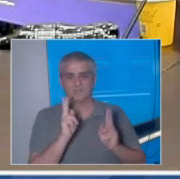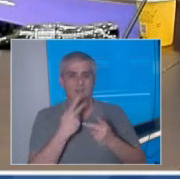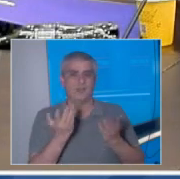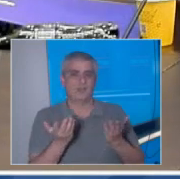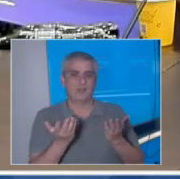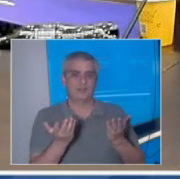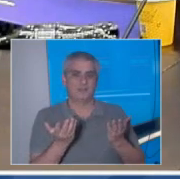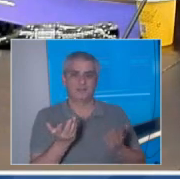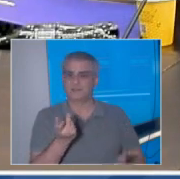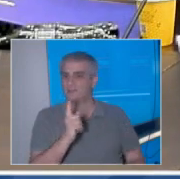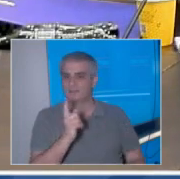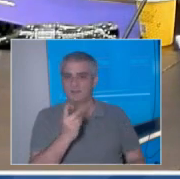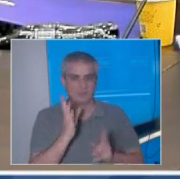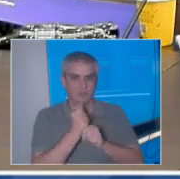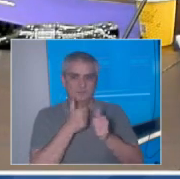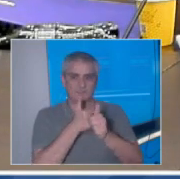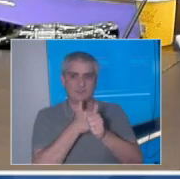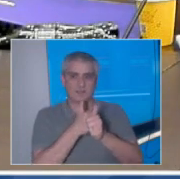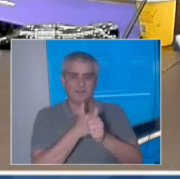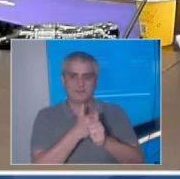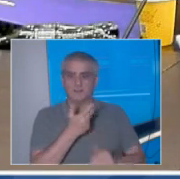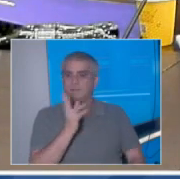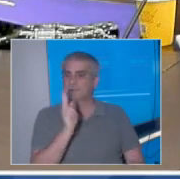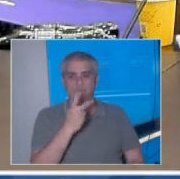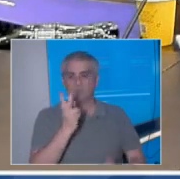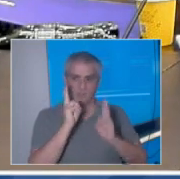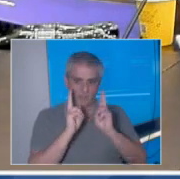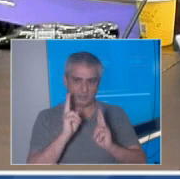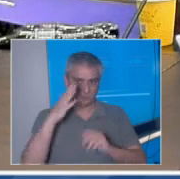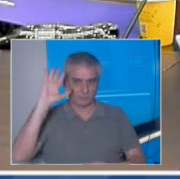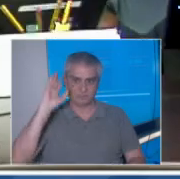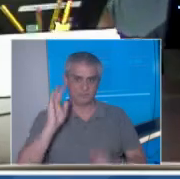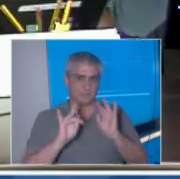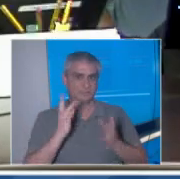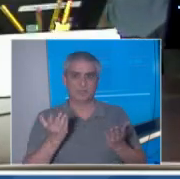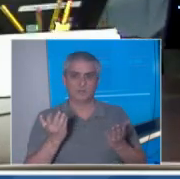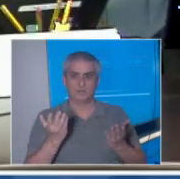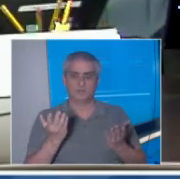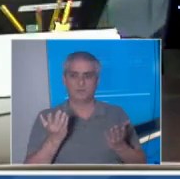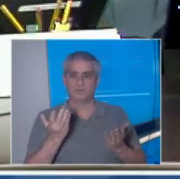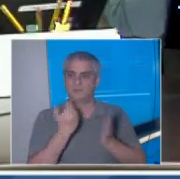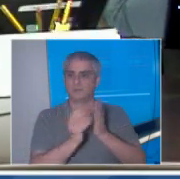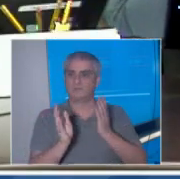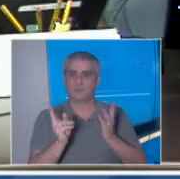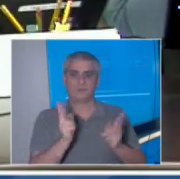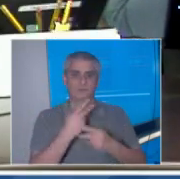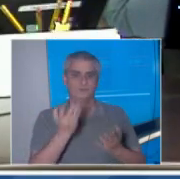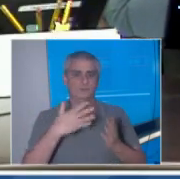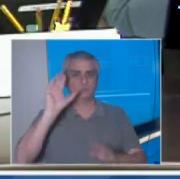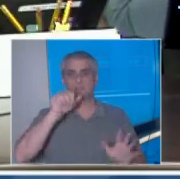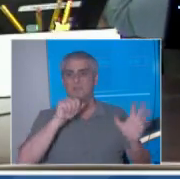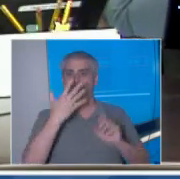נגד, רבותיי? אנחנו לא מצליחים לעקוב. רוטמן, אנחנו רוצים לראות, אי אפשר ככה לעשות הצבעה על הסתייגויות. ההסתייגויות נפלו. אי אפשר. הסתייגות